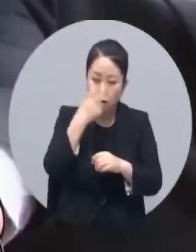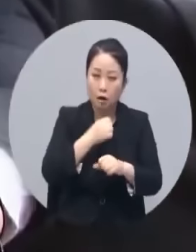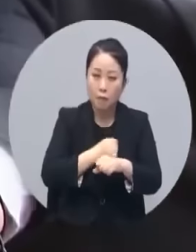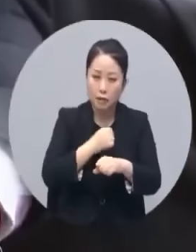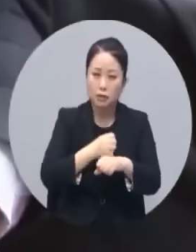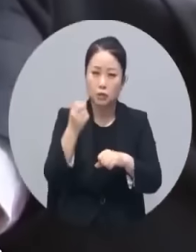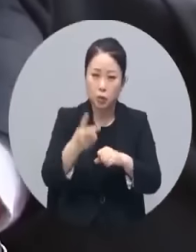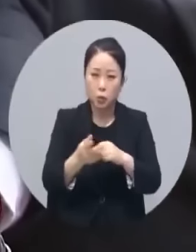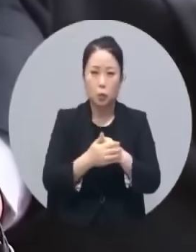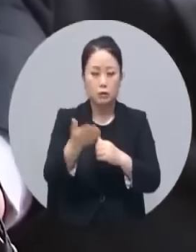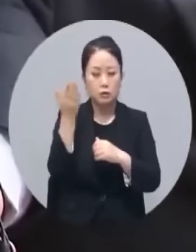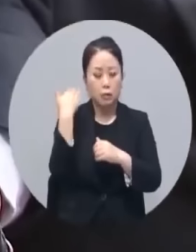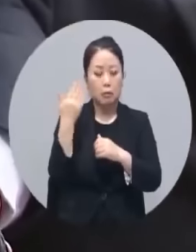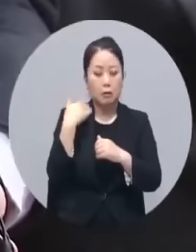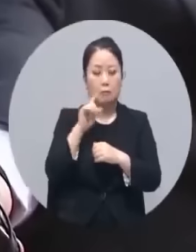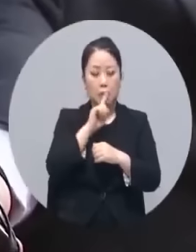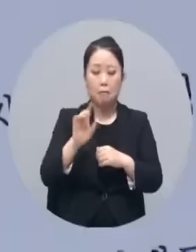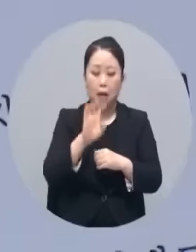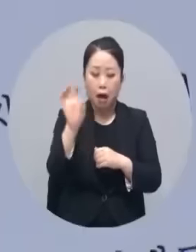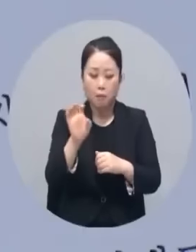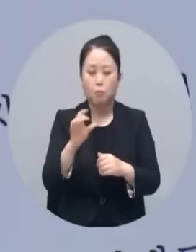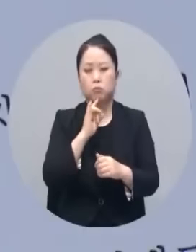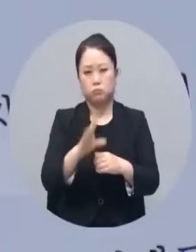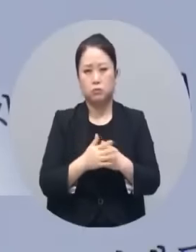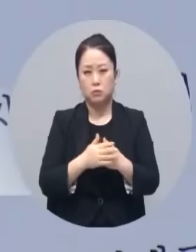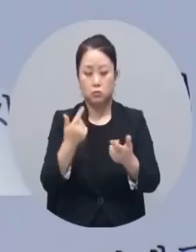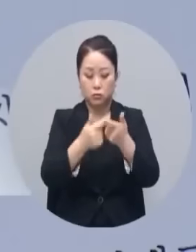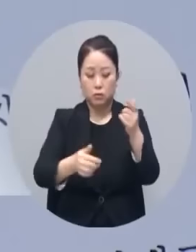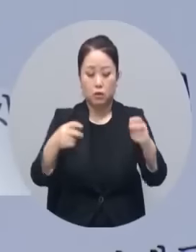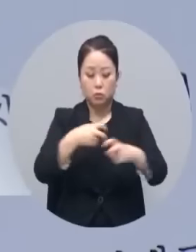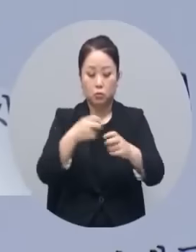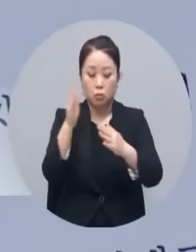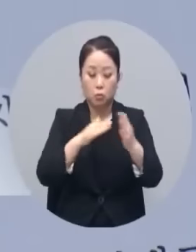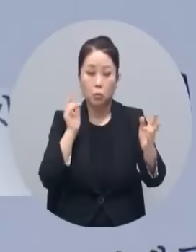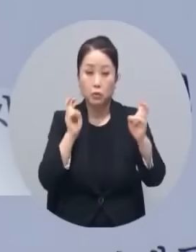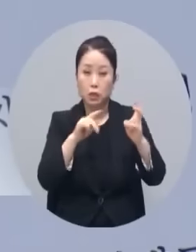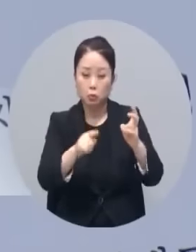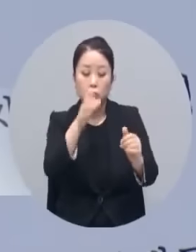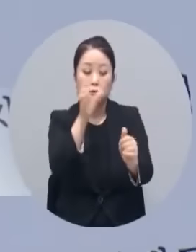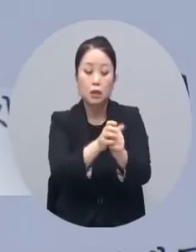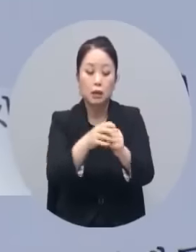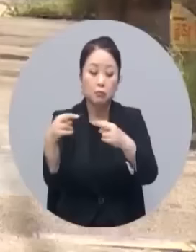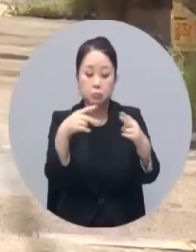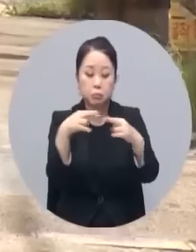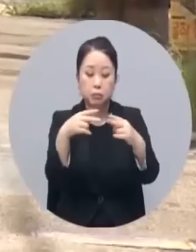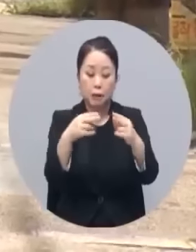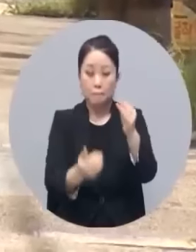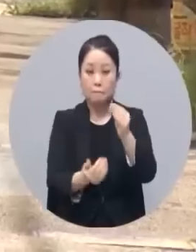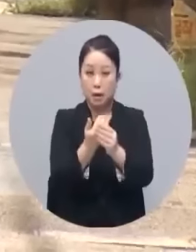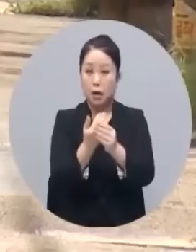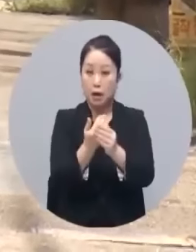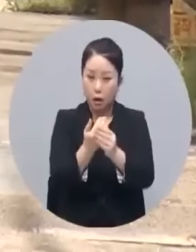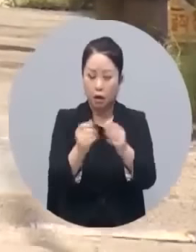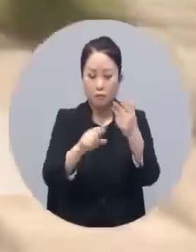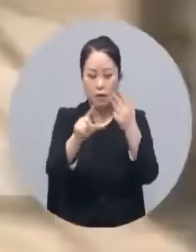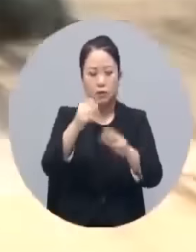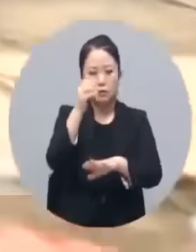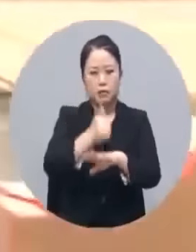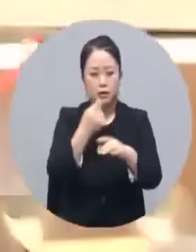대책을 다시 내놨을뿐입니다 부산 교통공사 역시 책임 논란이 일자 지난달 말에야 정확한 원인을